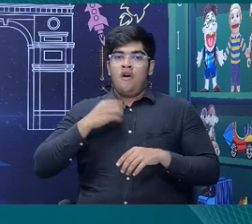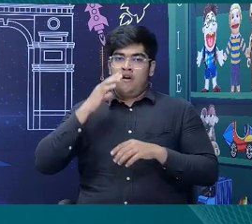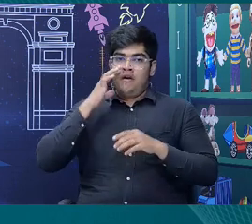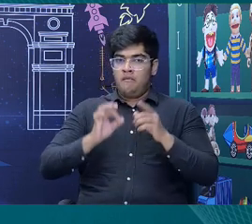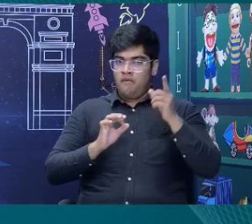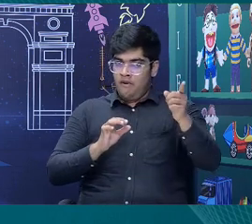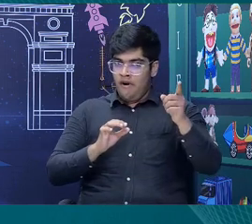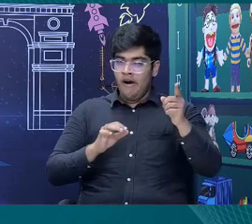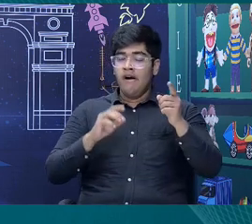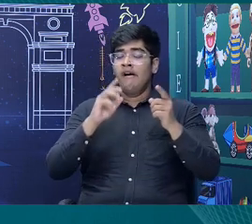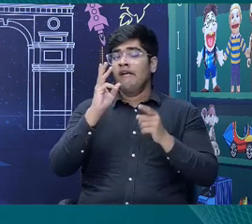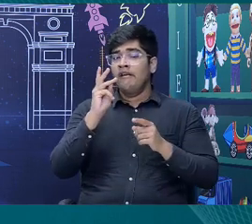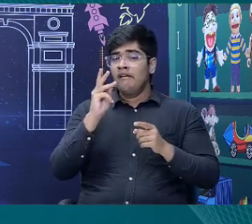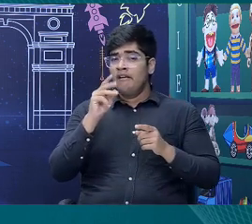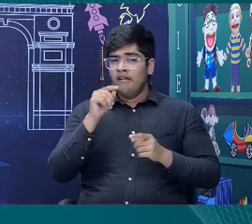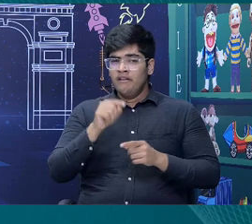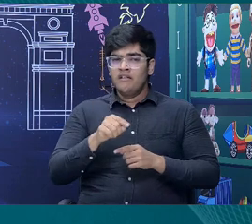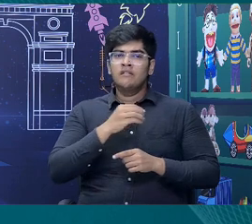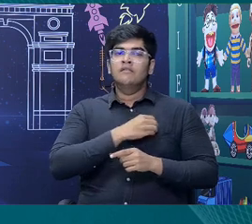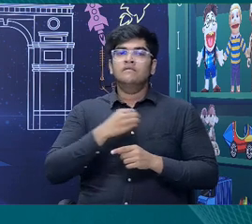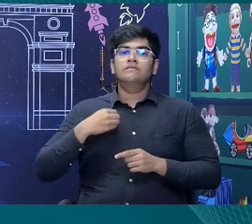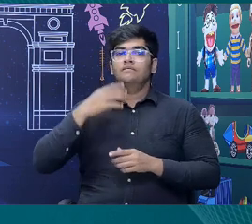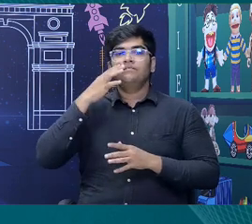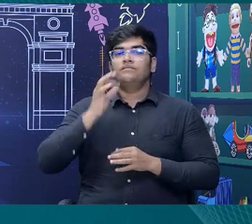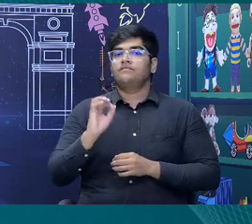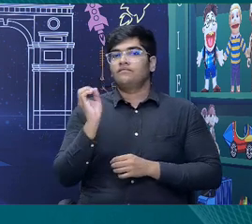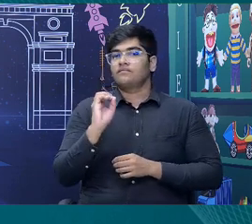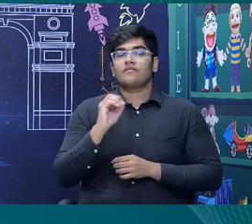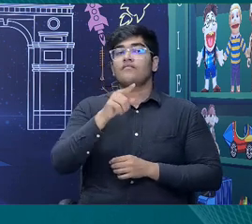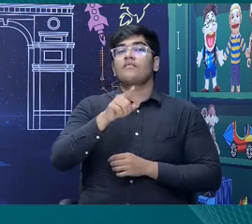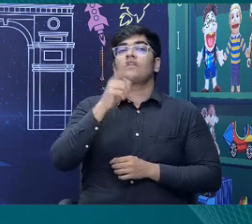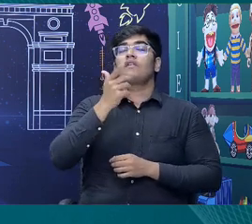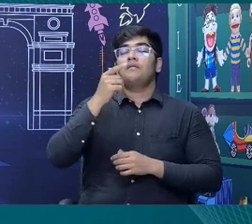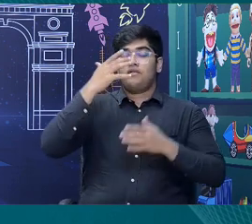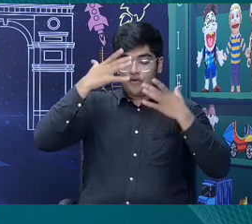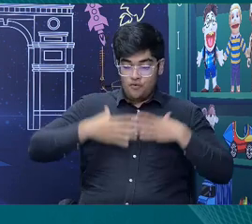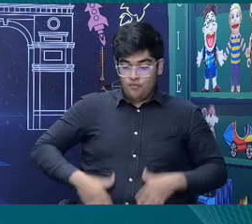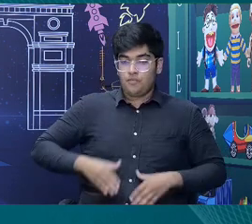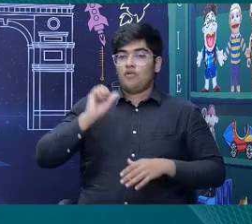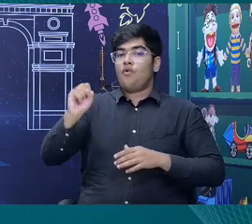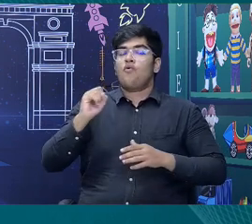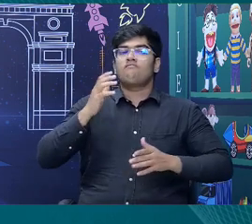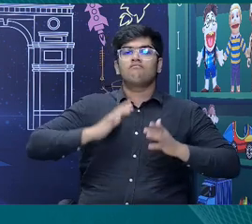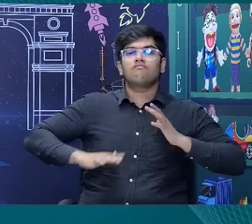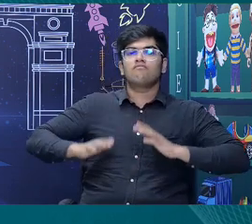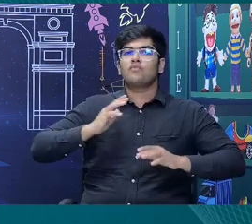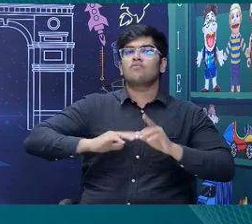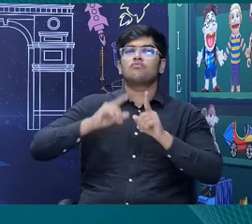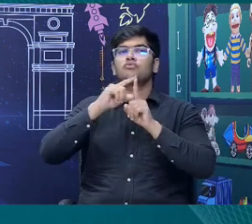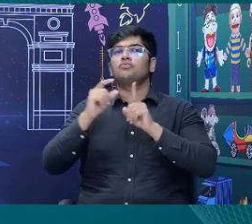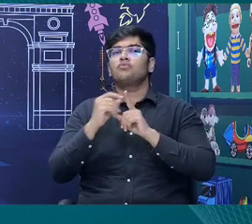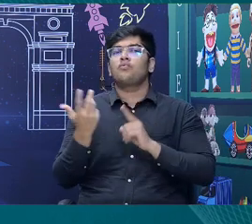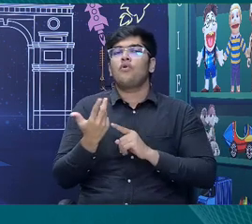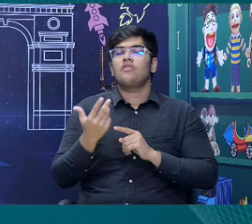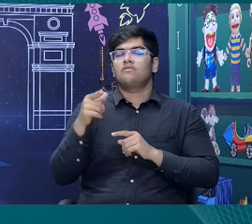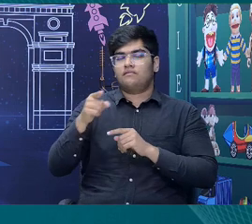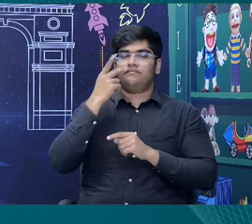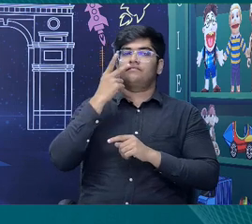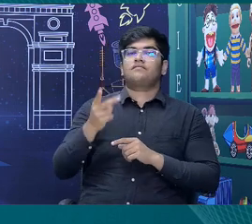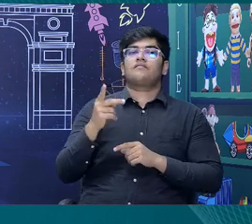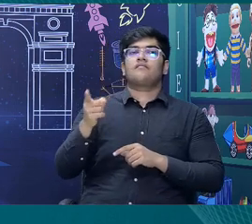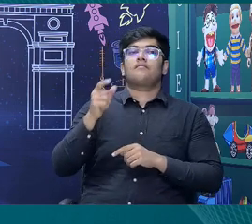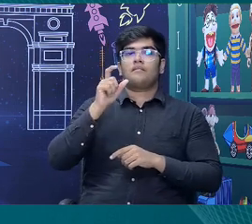है वेर एज एक्जिस्टेंशल में ह्यूमरिस्ट बिहेवियर आ जाता है उसमें क्लाइंट प्रायोरिटी हो जाती है उसमें क्लाइंट